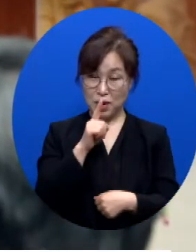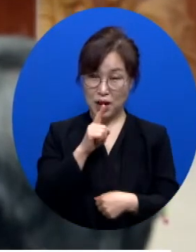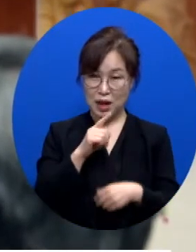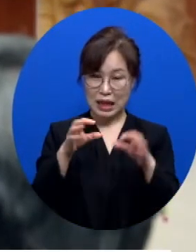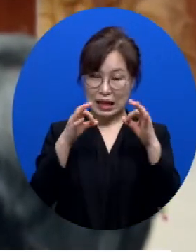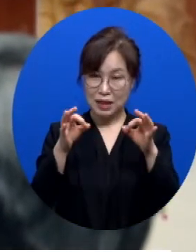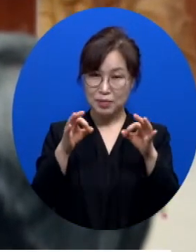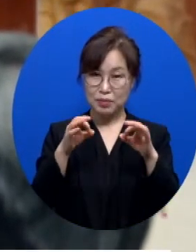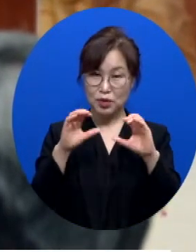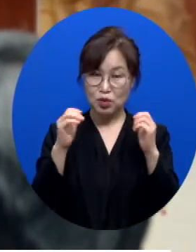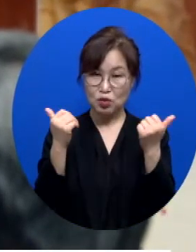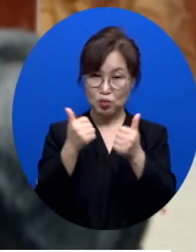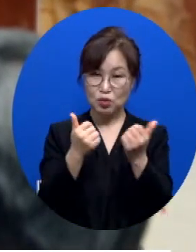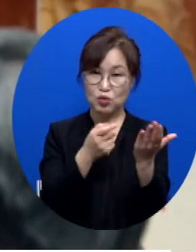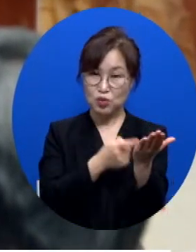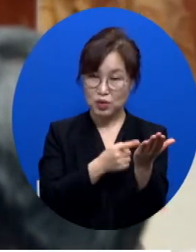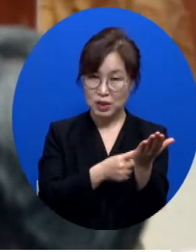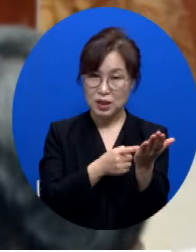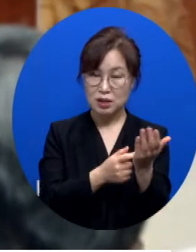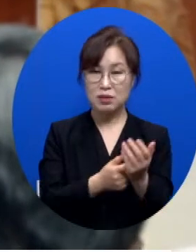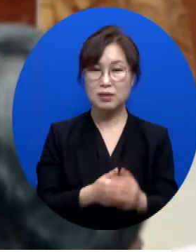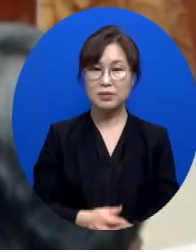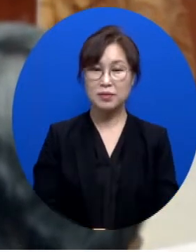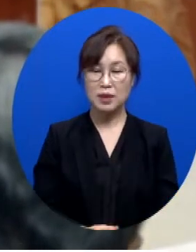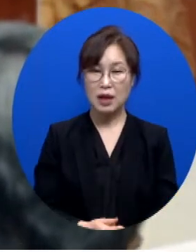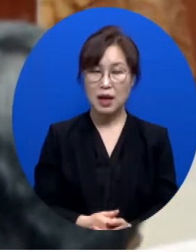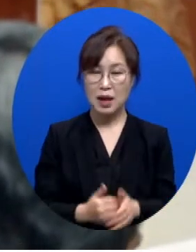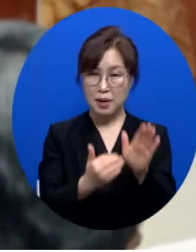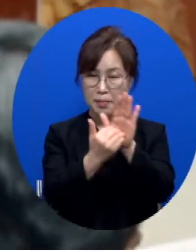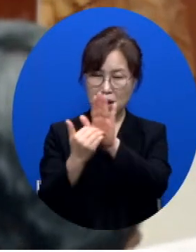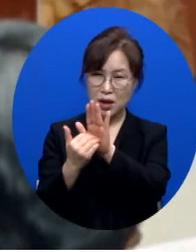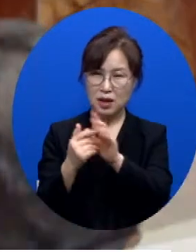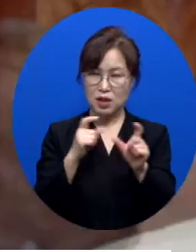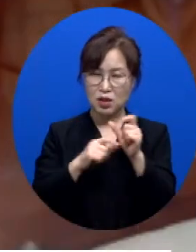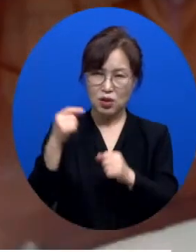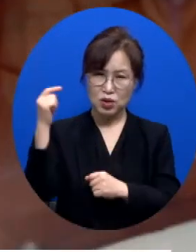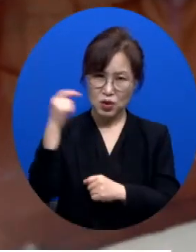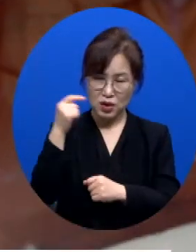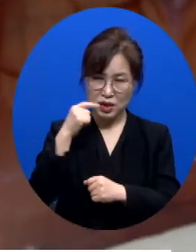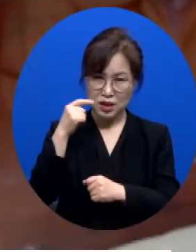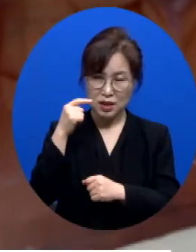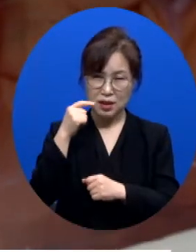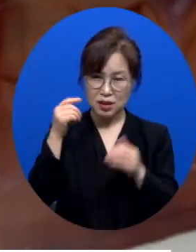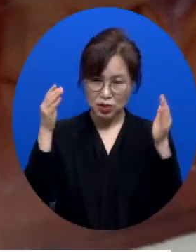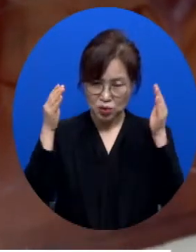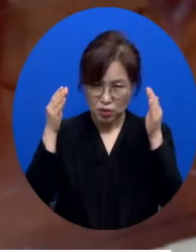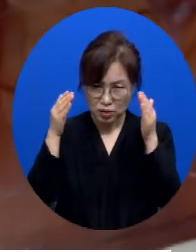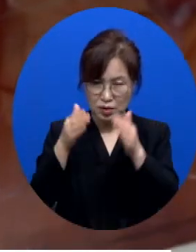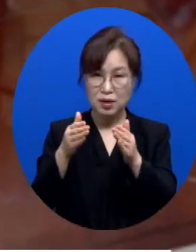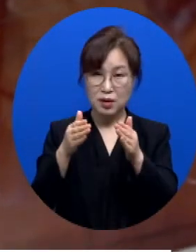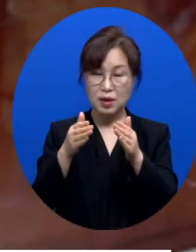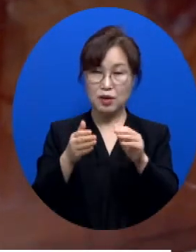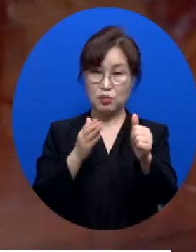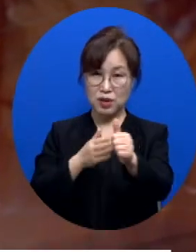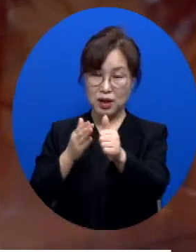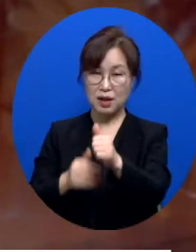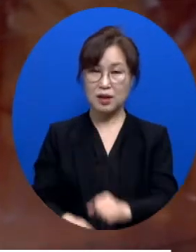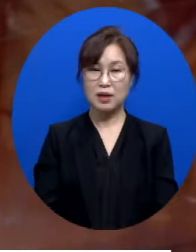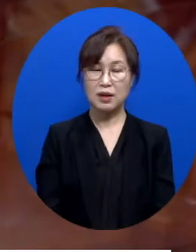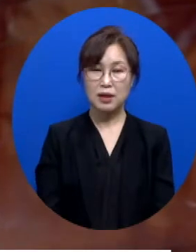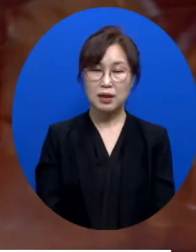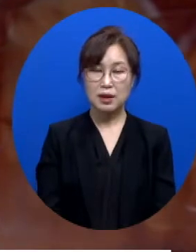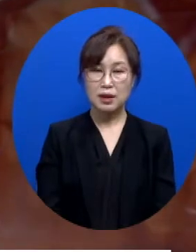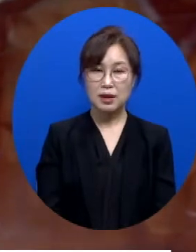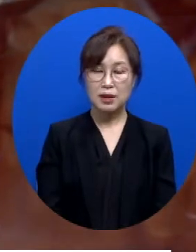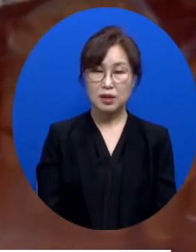김부겸 국무총리는 이번 주만큼은 방역조치가 철저히 이행되도록 총력을 기울여달라고 당부했습니다. 이어 이번